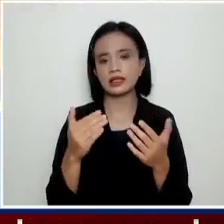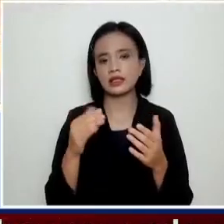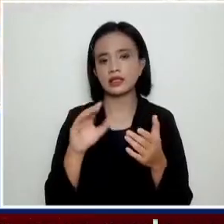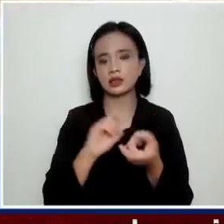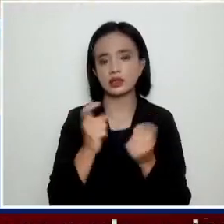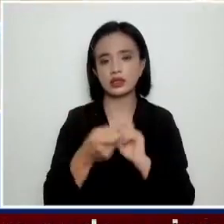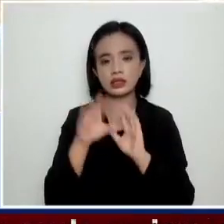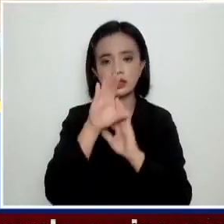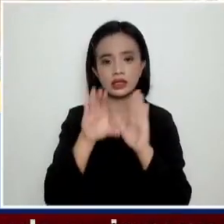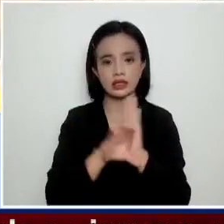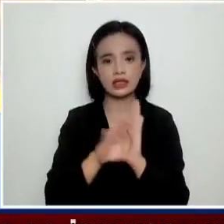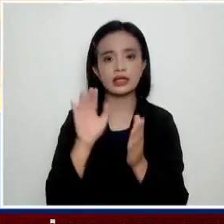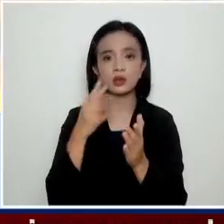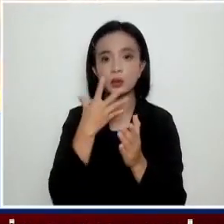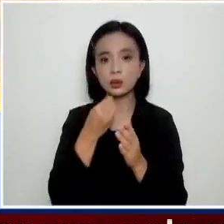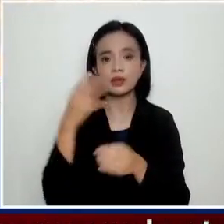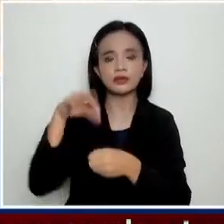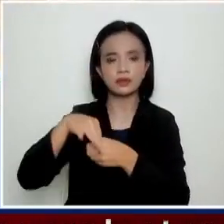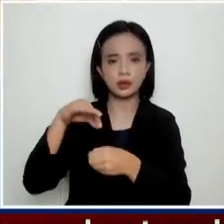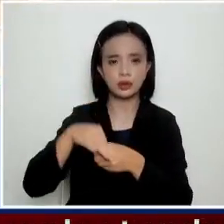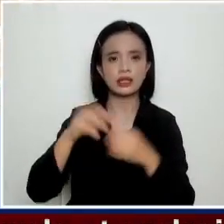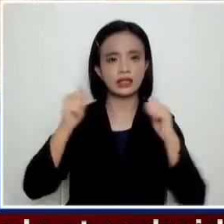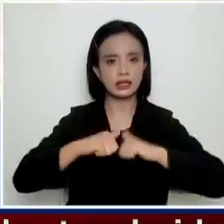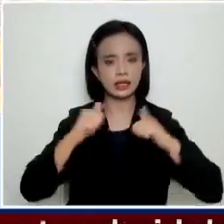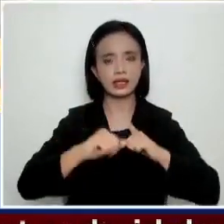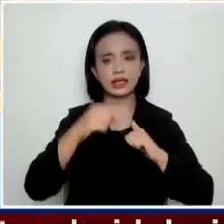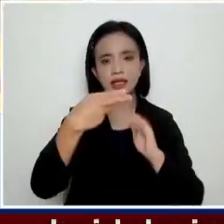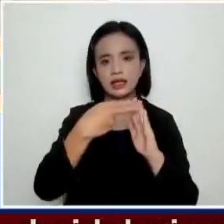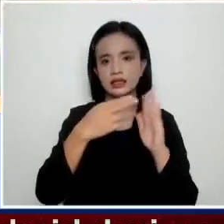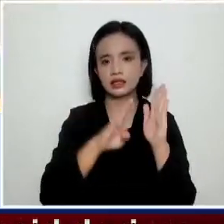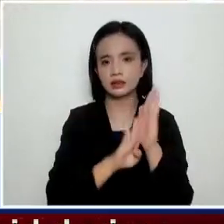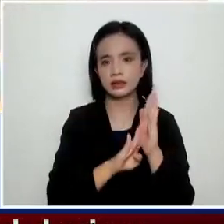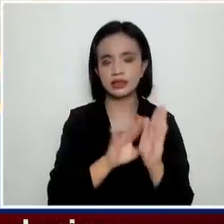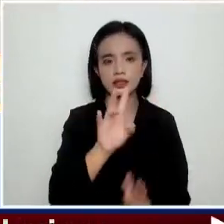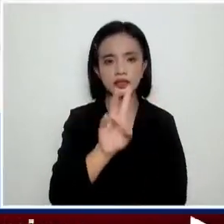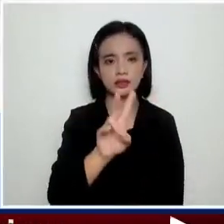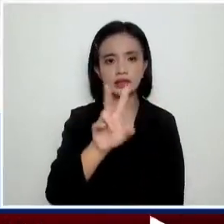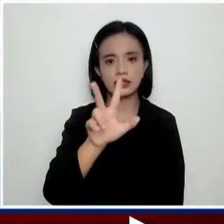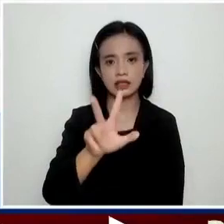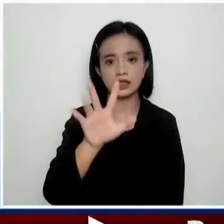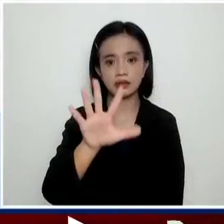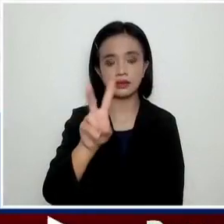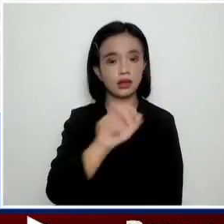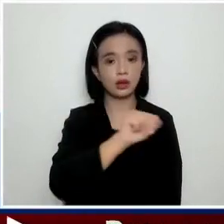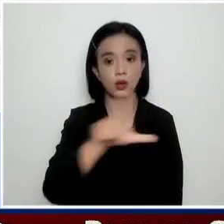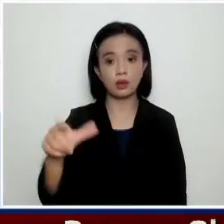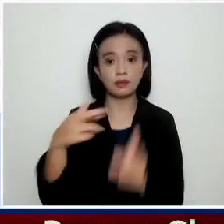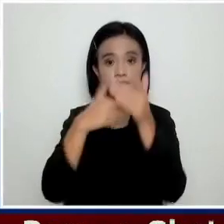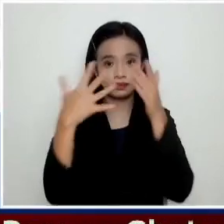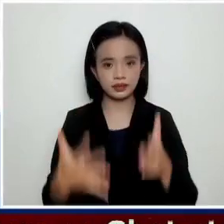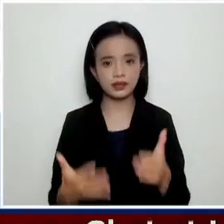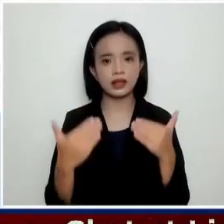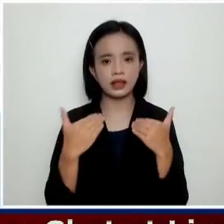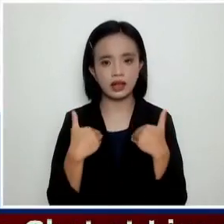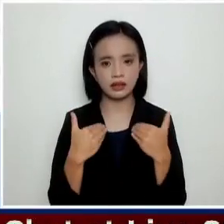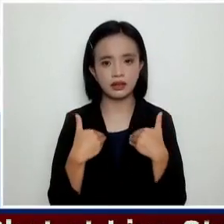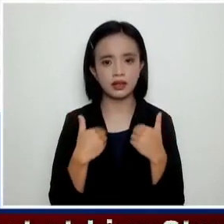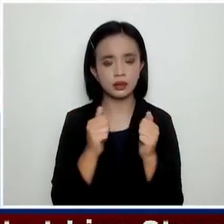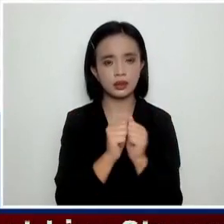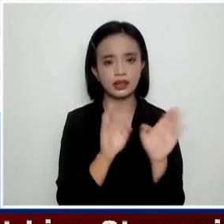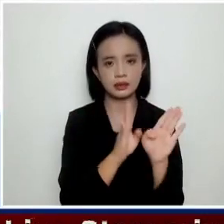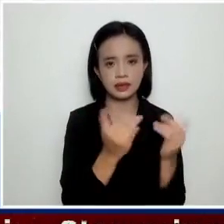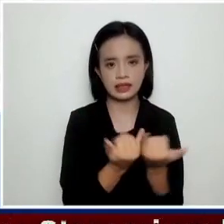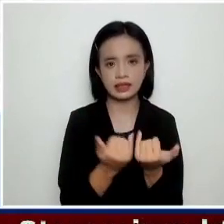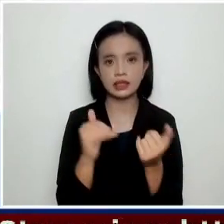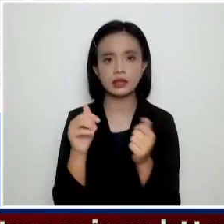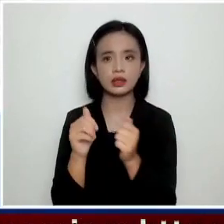ang bumoto pabor sa House Bill 7352. Kada distrito may delegado na ihahalal sabay sa barangay at SK